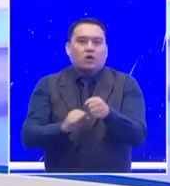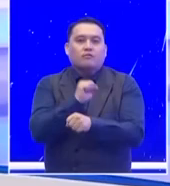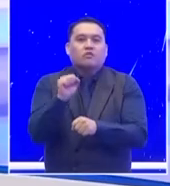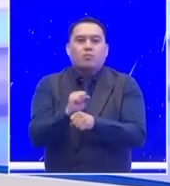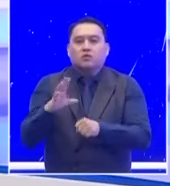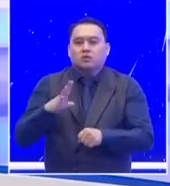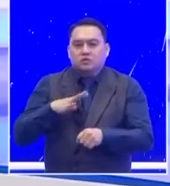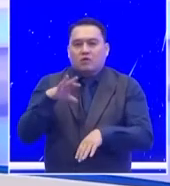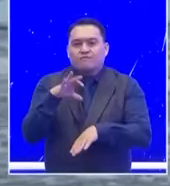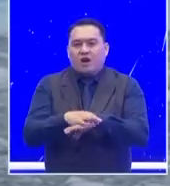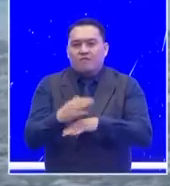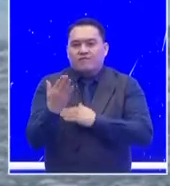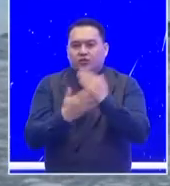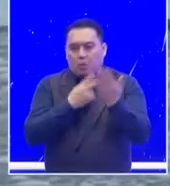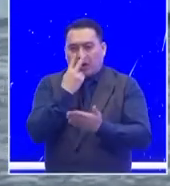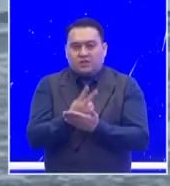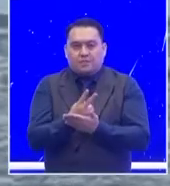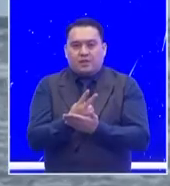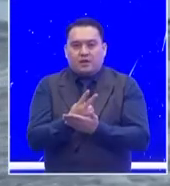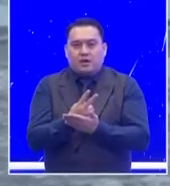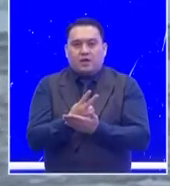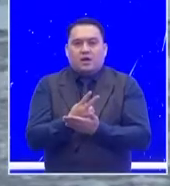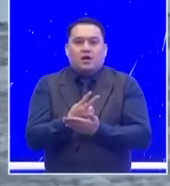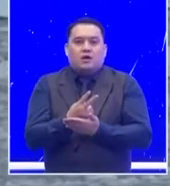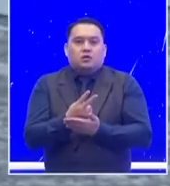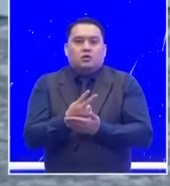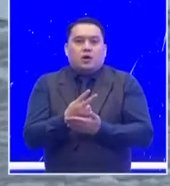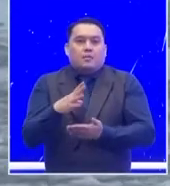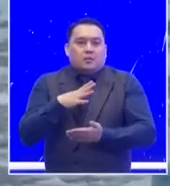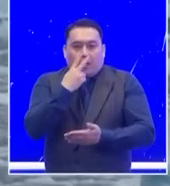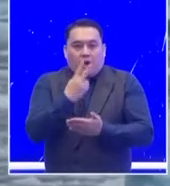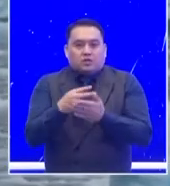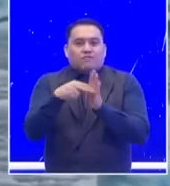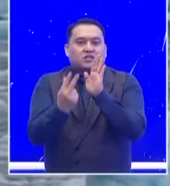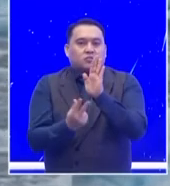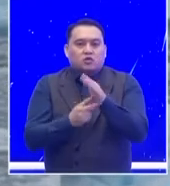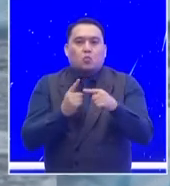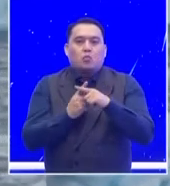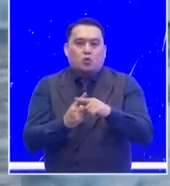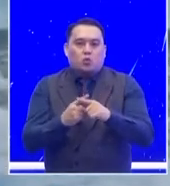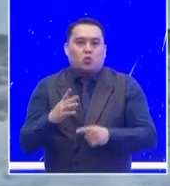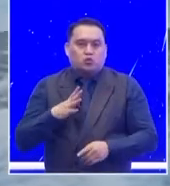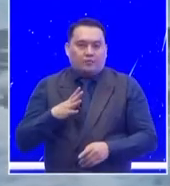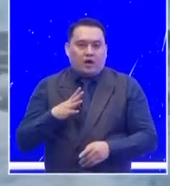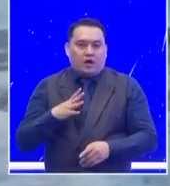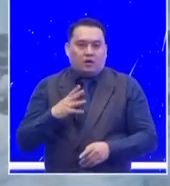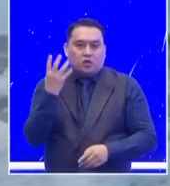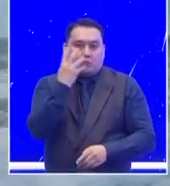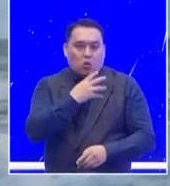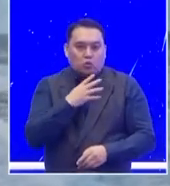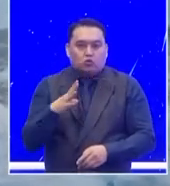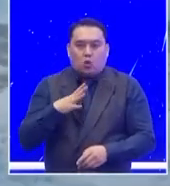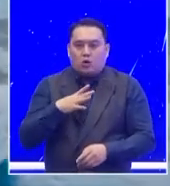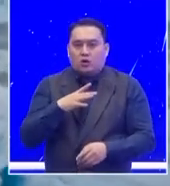были зафиксированы самые высокие показатели. На Эсперанзо столбик термометра поднялся до отметки 18 градусов тепла, что